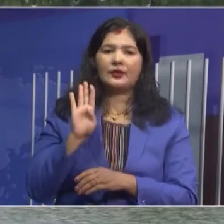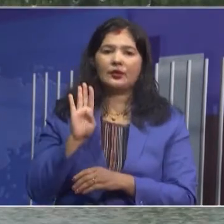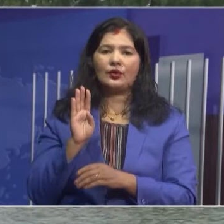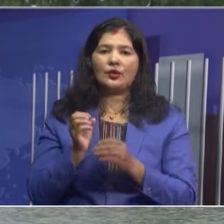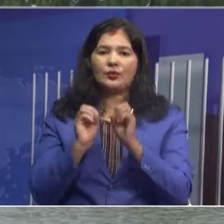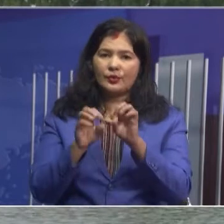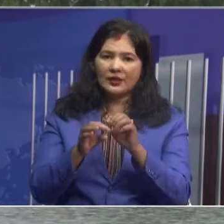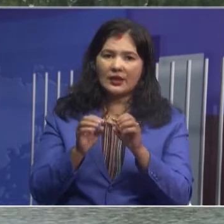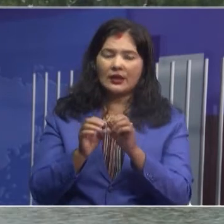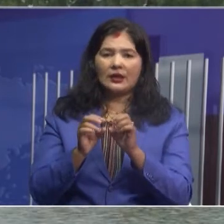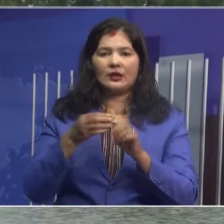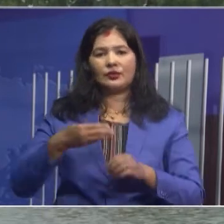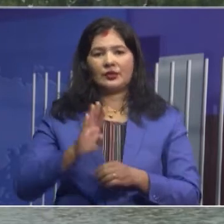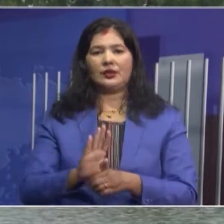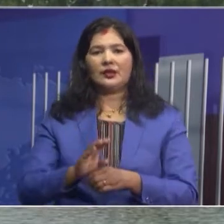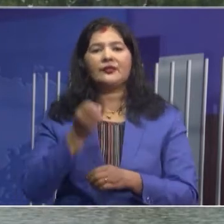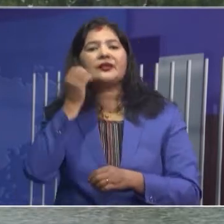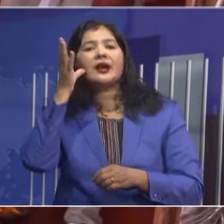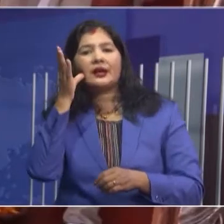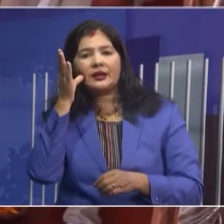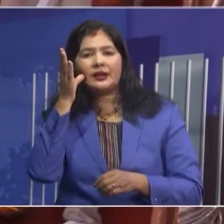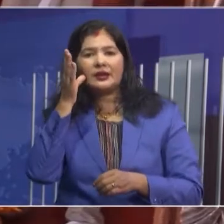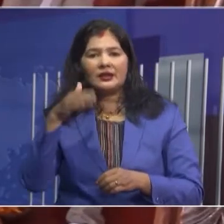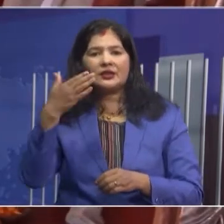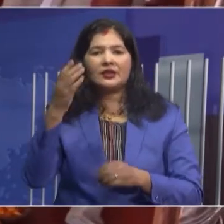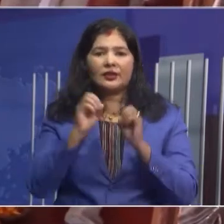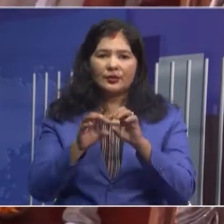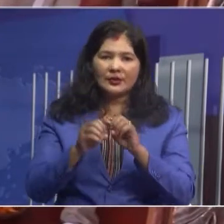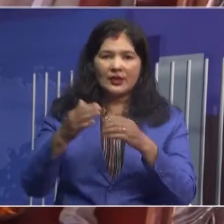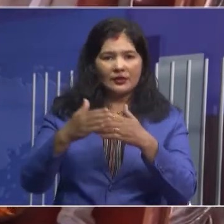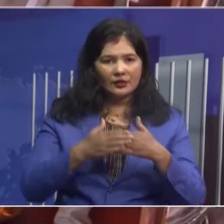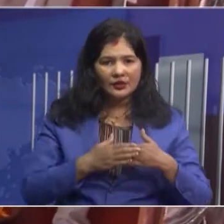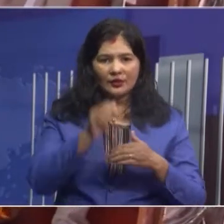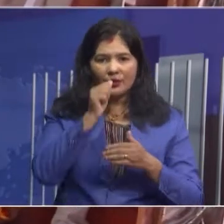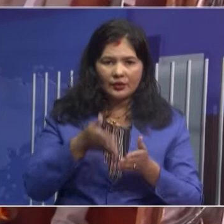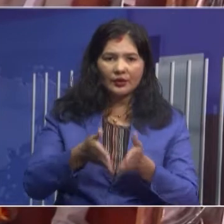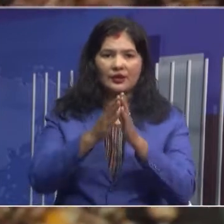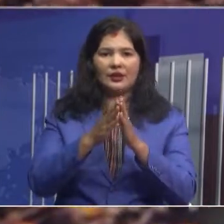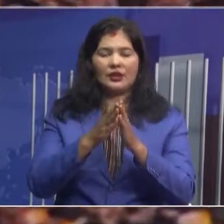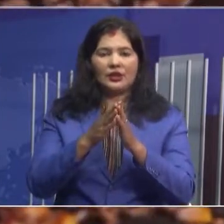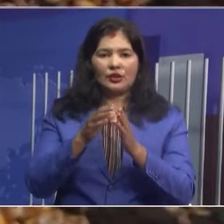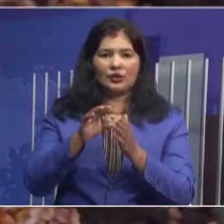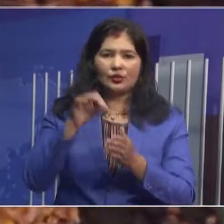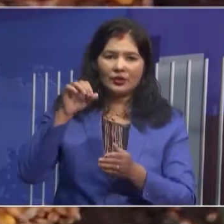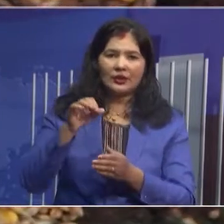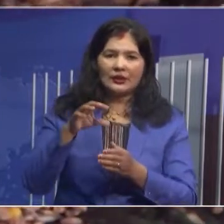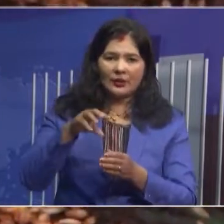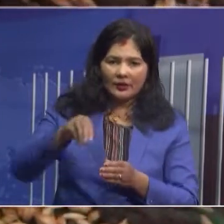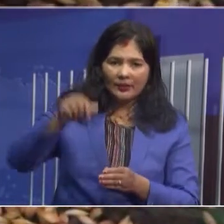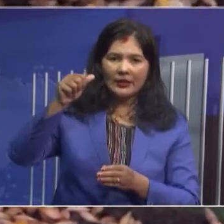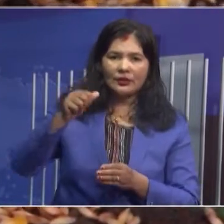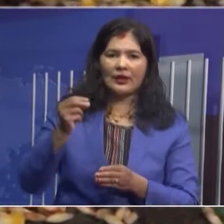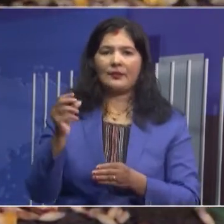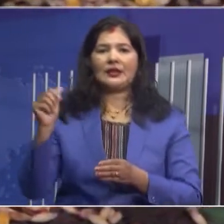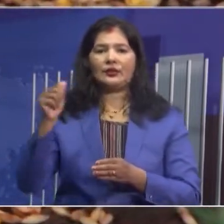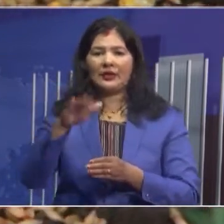पूजा आरम्भ हुन्छ। बिहानै नित्य कर्मपछि नजिकको नदी वा चोखो ठाउँबाट बालुवा वा माटो ल्याई